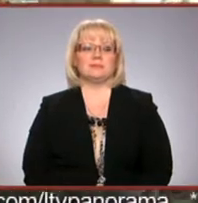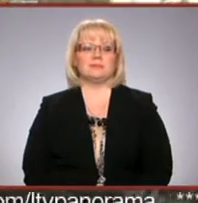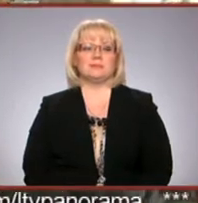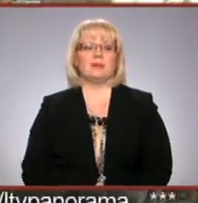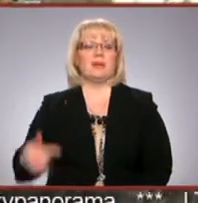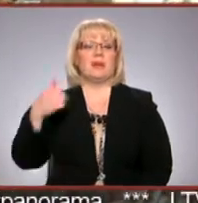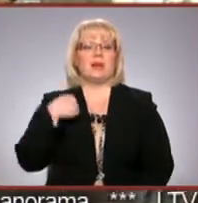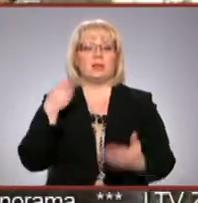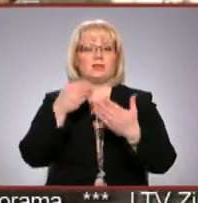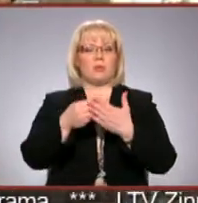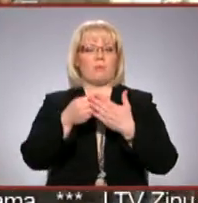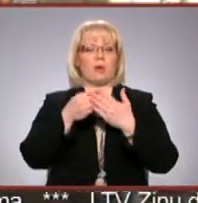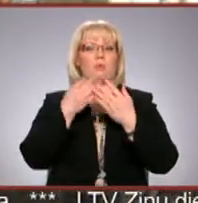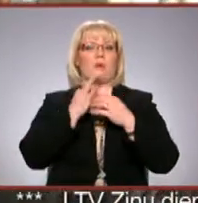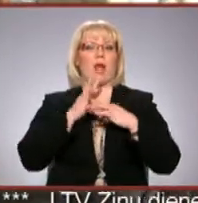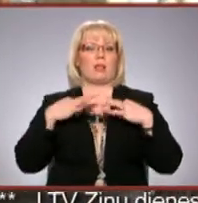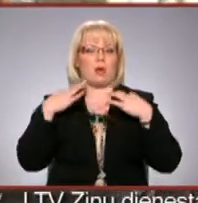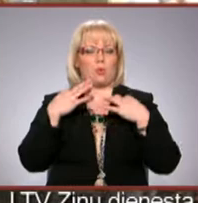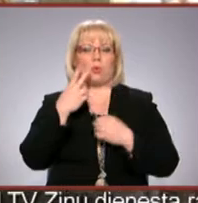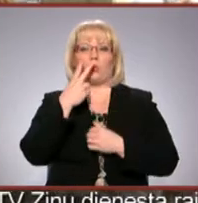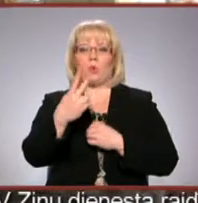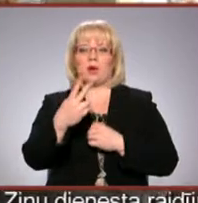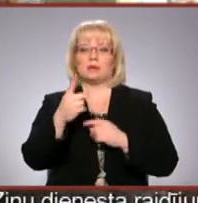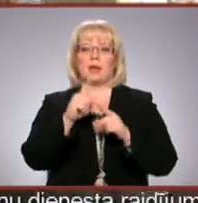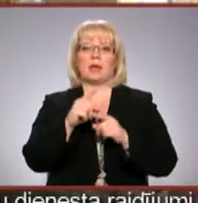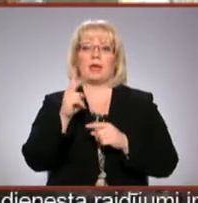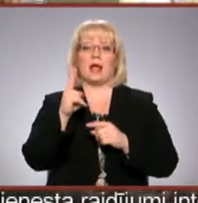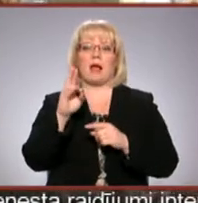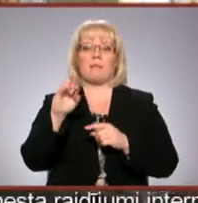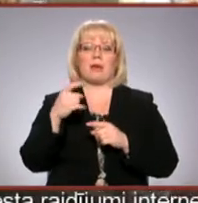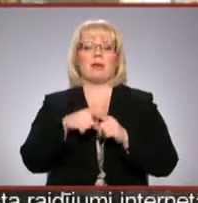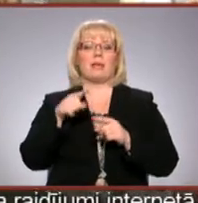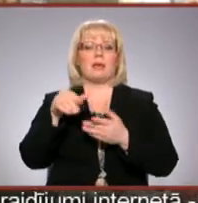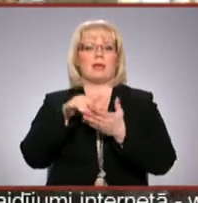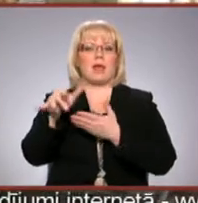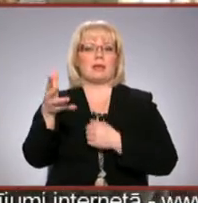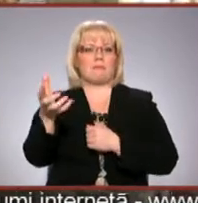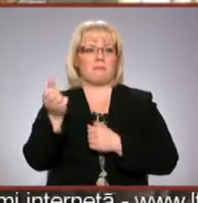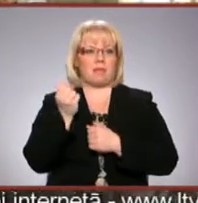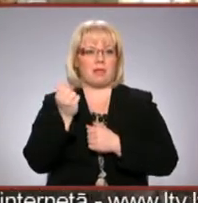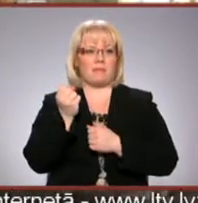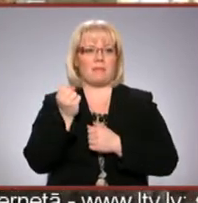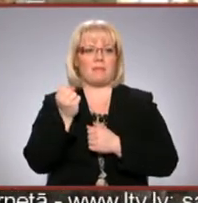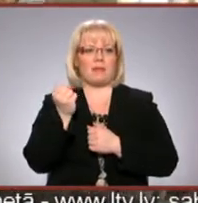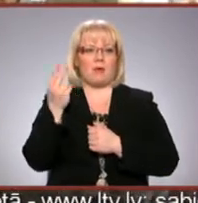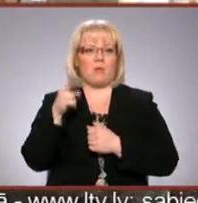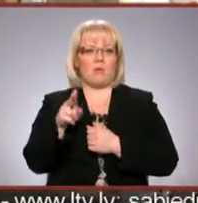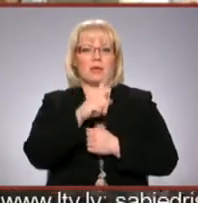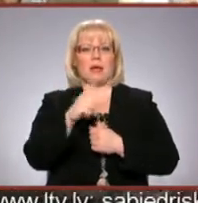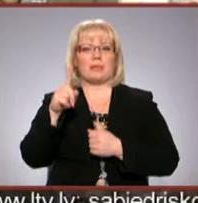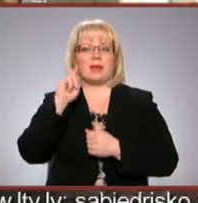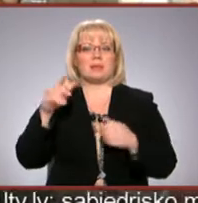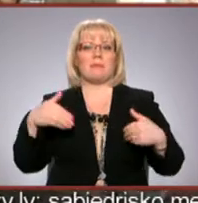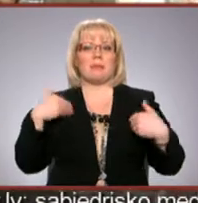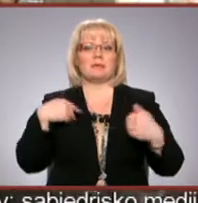Es nopirku sev kaklarotu un noskatījos arī kameju. Esmu ierunājusi, tā vēl jāziet pakaļ. Un katrā ziņā priecēja